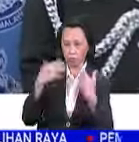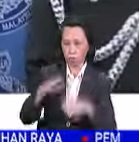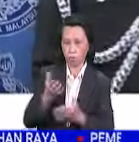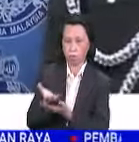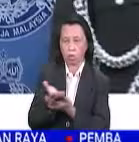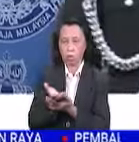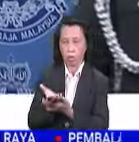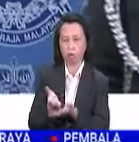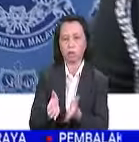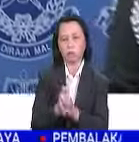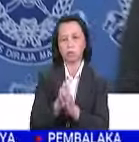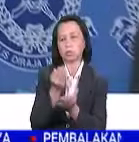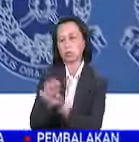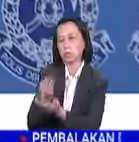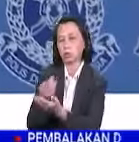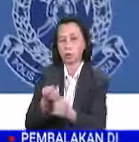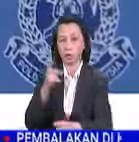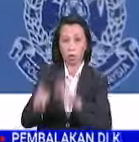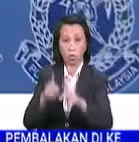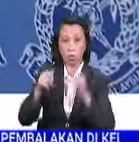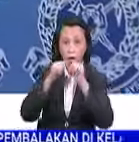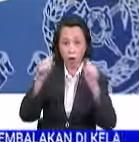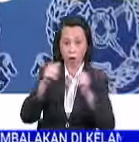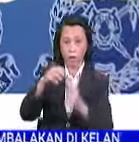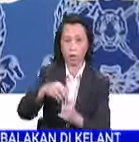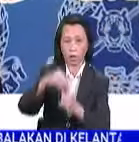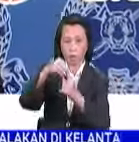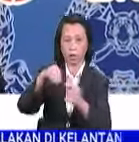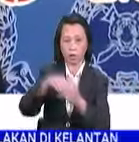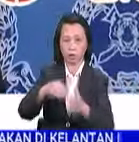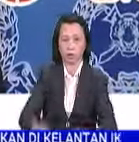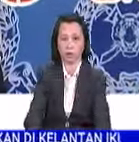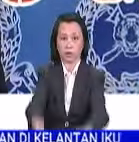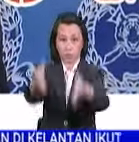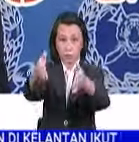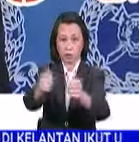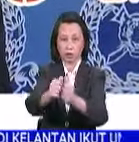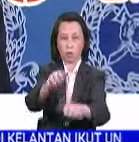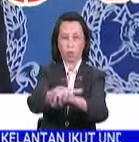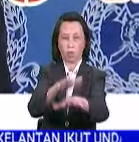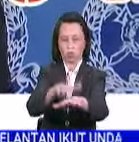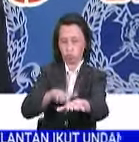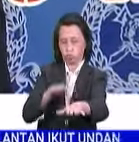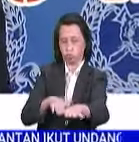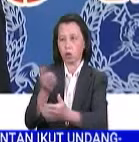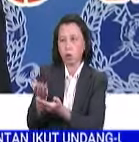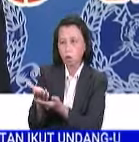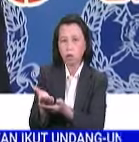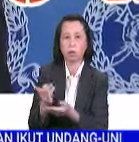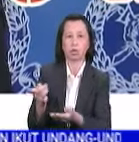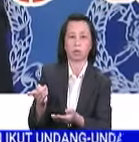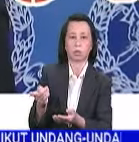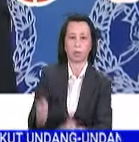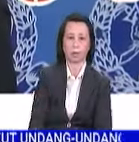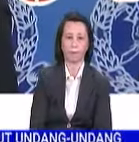pengemis jalanan meminta sedekah daripada orang awam, khususnya di jalan raya yang sesak.